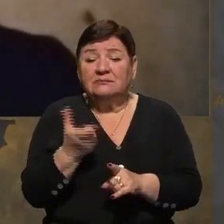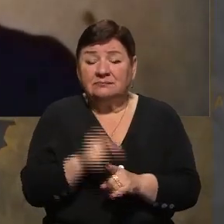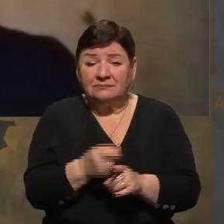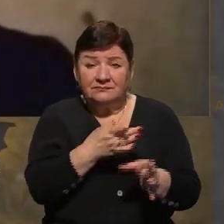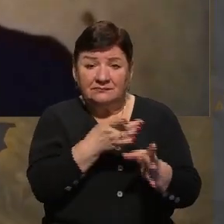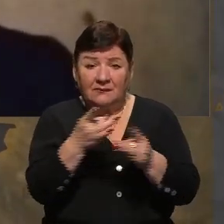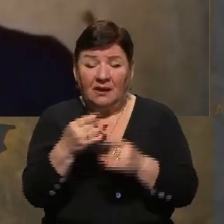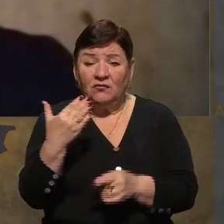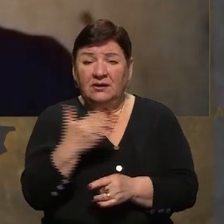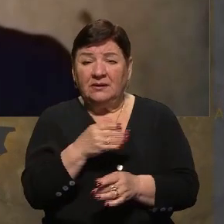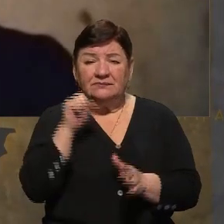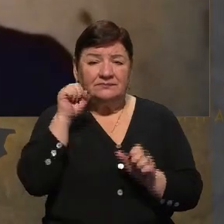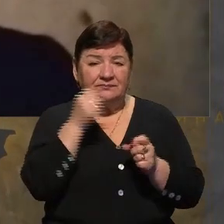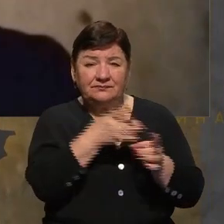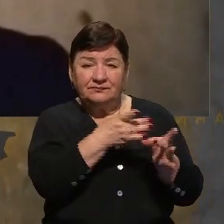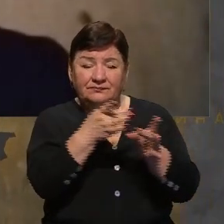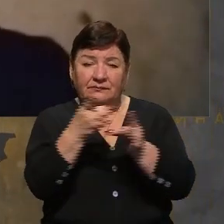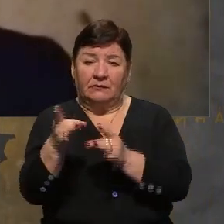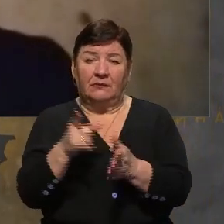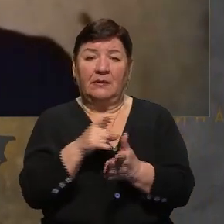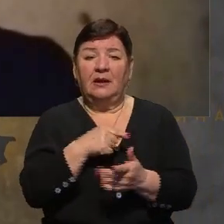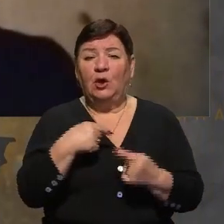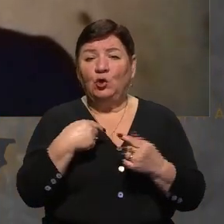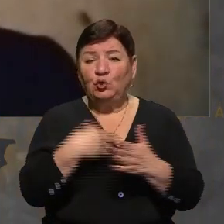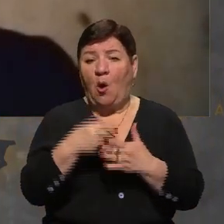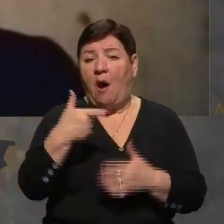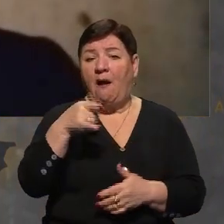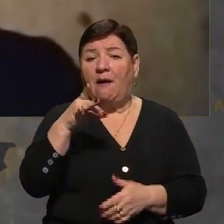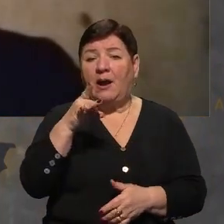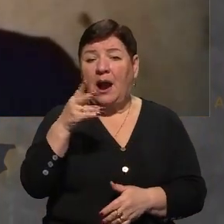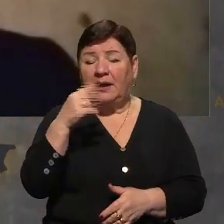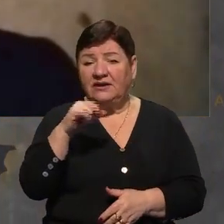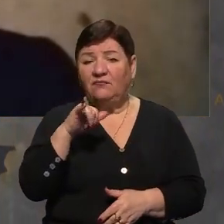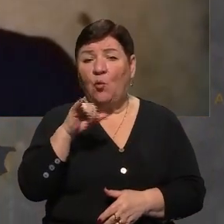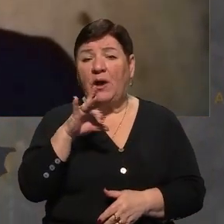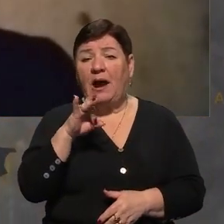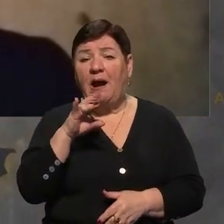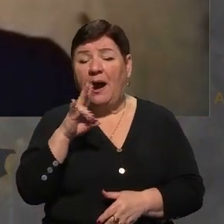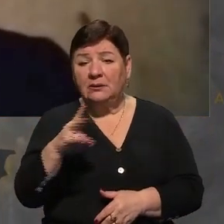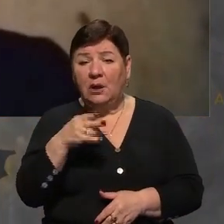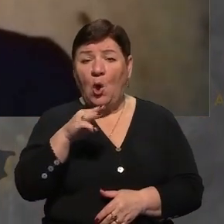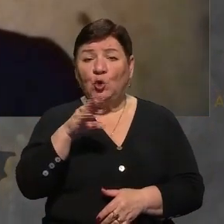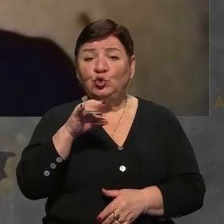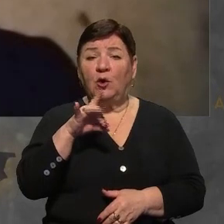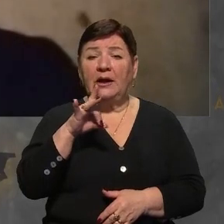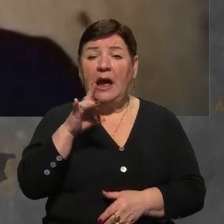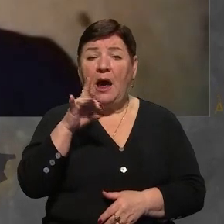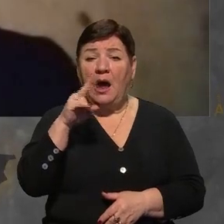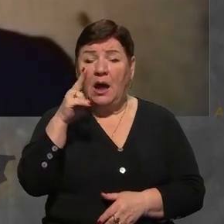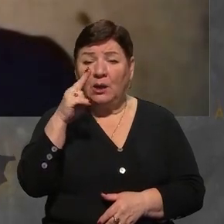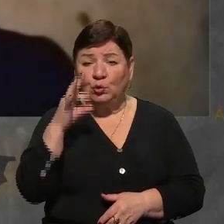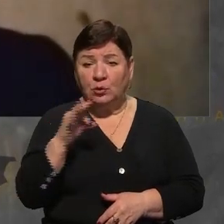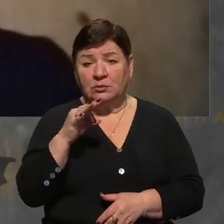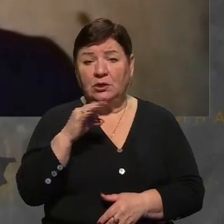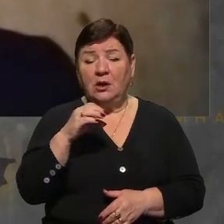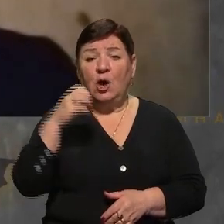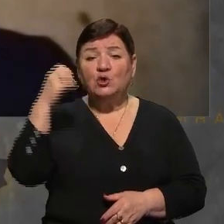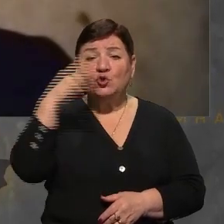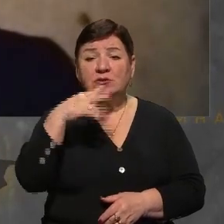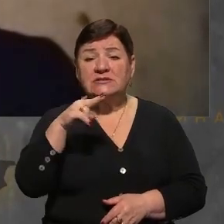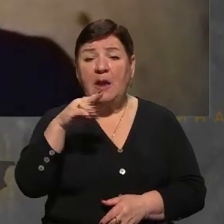вони молотять з усього, від АГСів до градів, ураганів, торнадо, ті ж самі сонцепьоки, я казав, плюс у них дуже